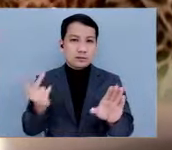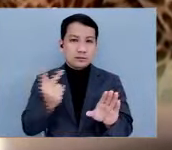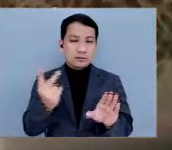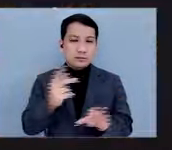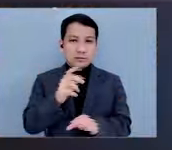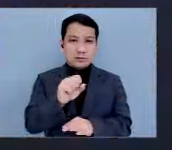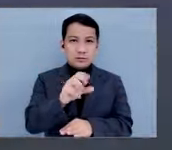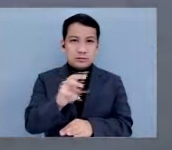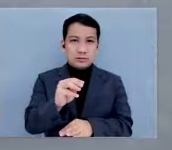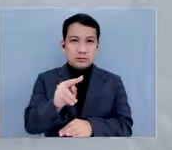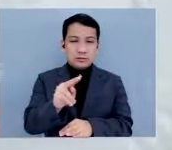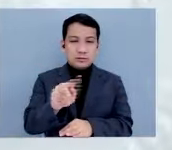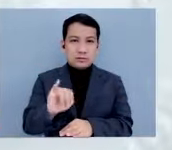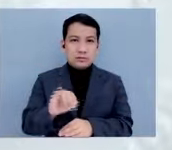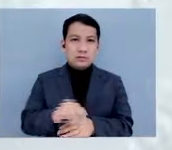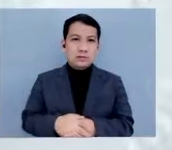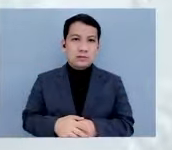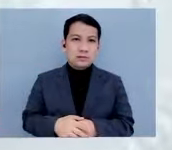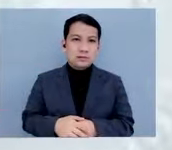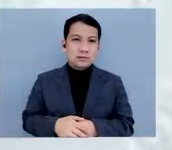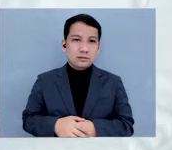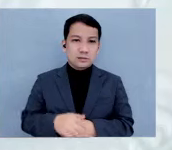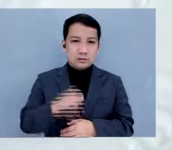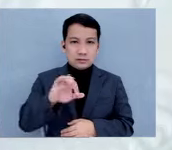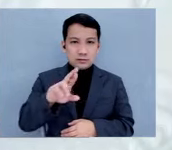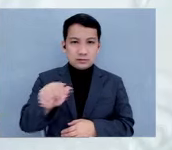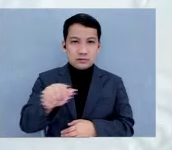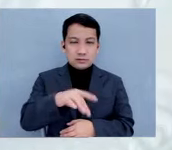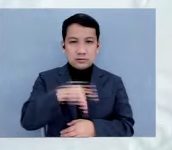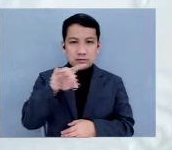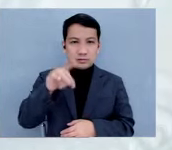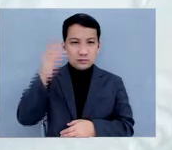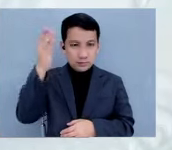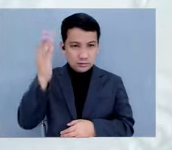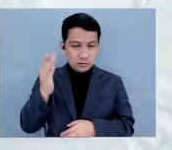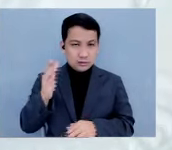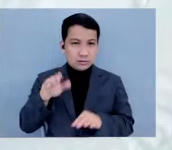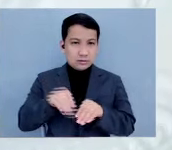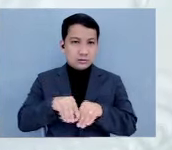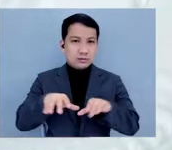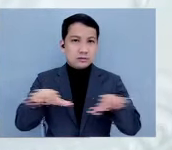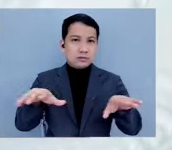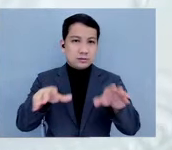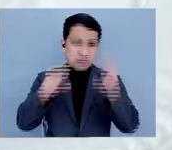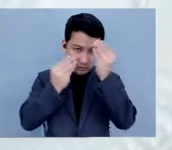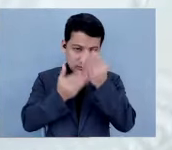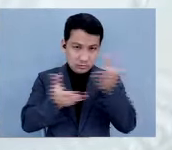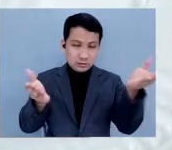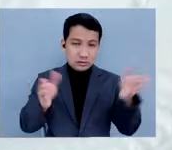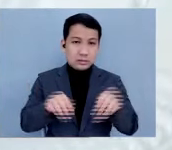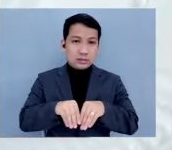host. Si Eric, appointed son of God to